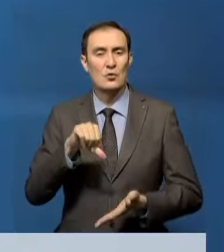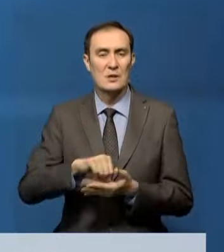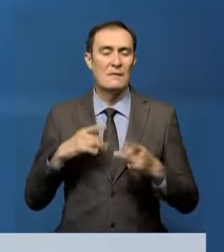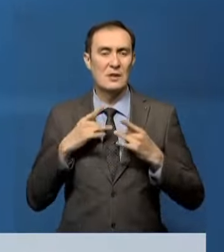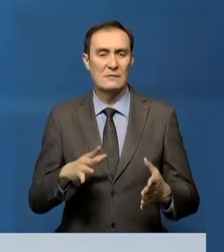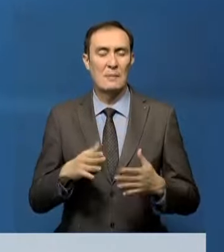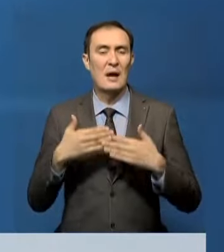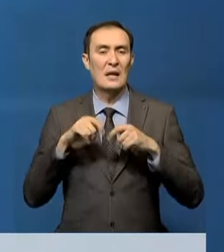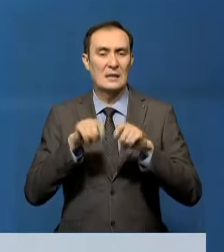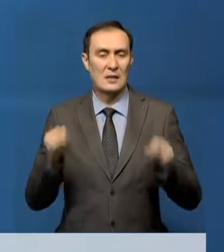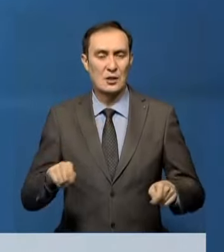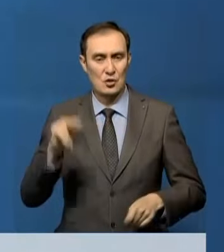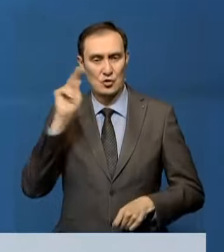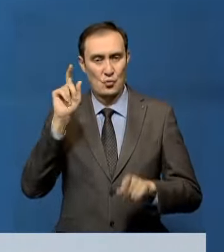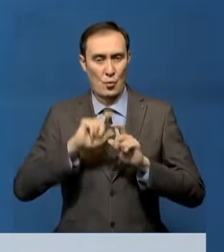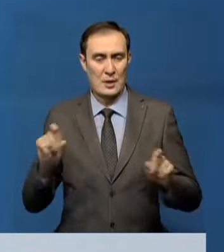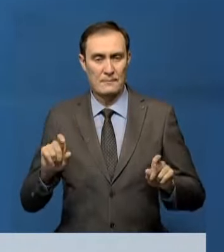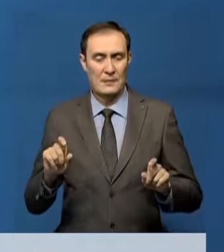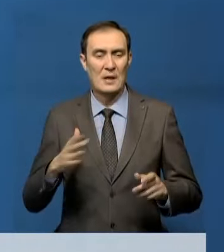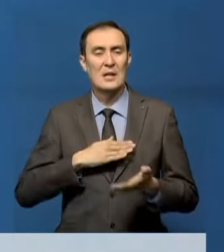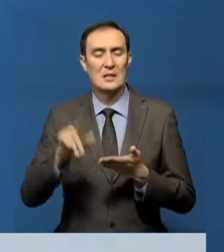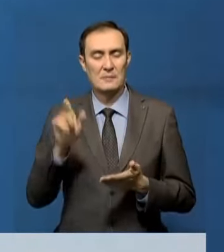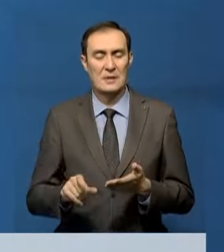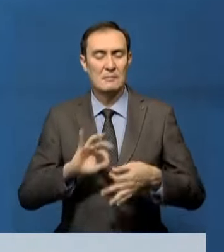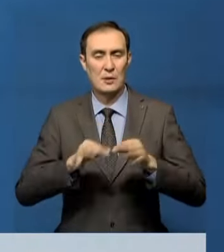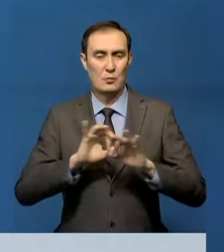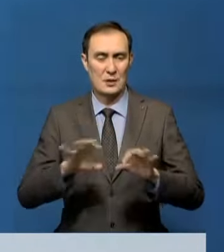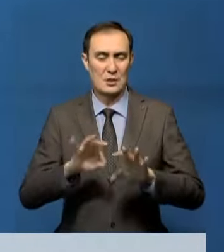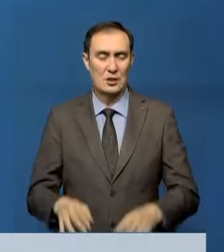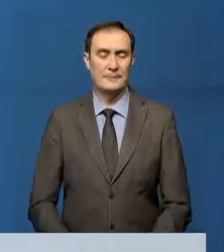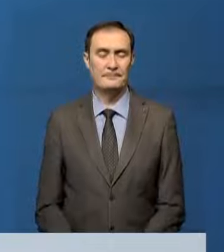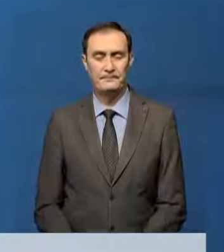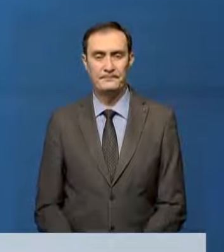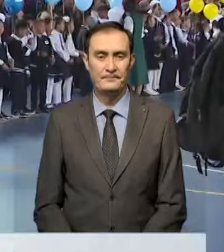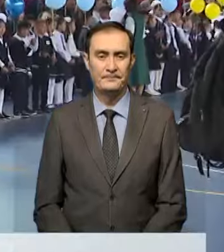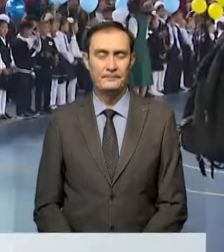участие в торжественном открытии новых учебных заведений. Сабина Балашкина расскажет подробнее.